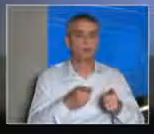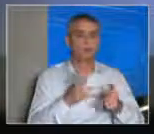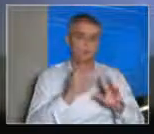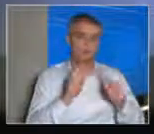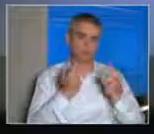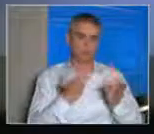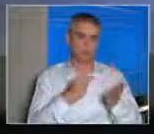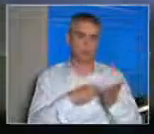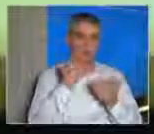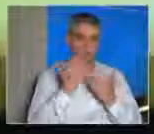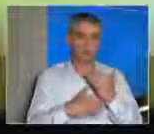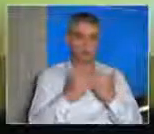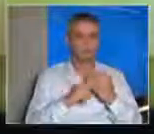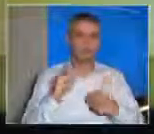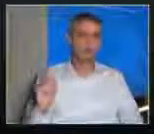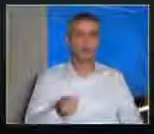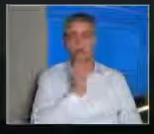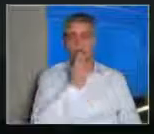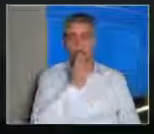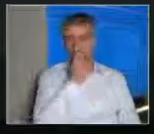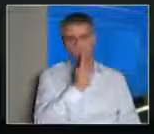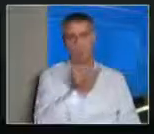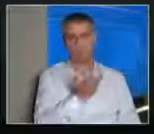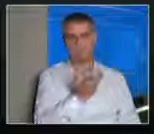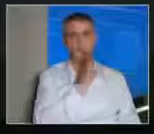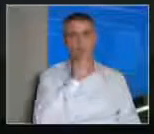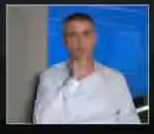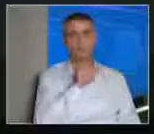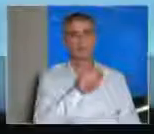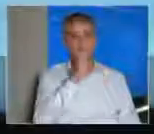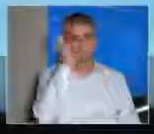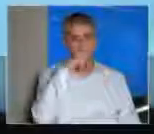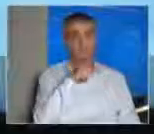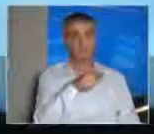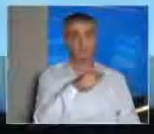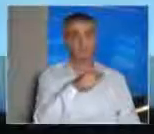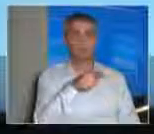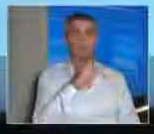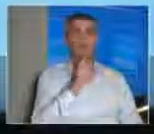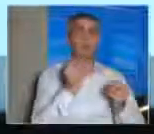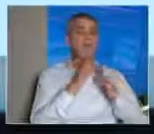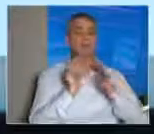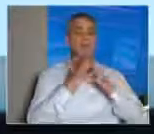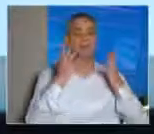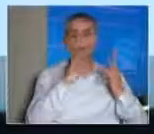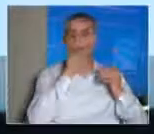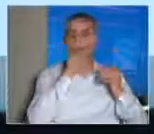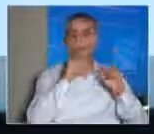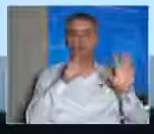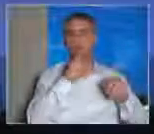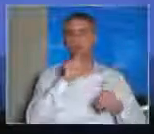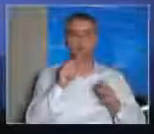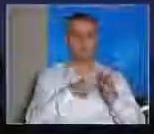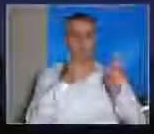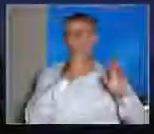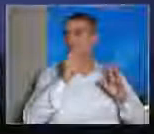על מה שקרה, כי סוף סוף כל בני הנוער רואים את זה, מדברים על זה, מבינים את זה, והגדולה של זה, שלא מדברים עכשיו על 6 מיליון,